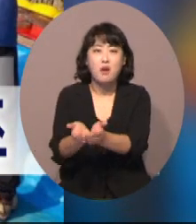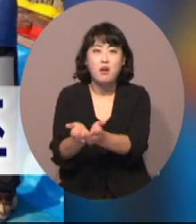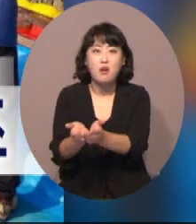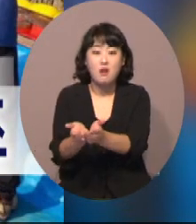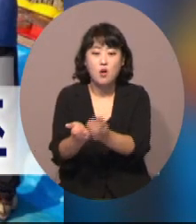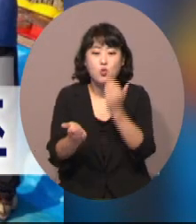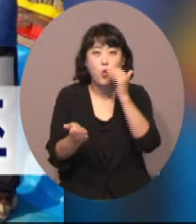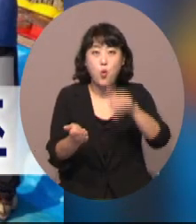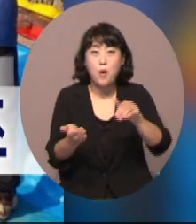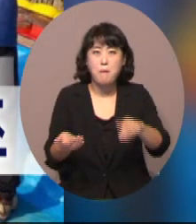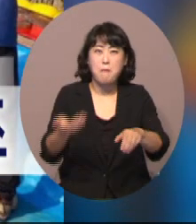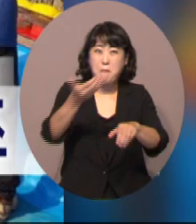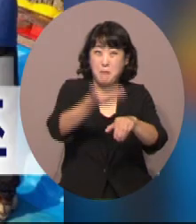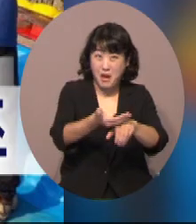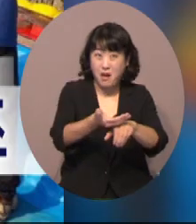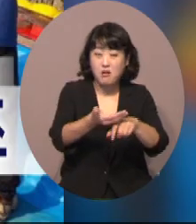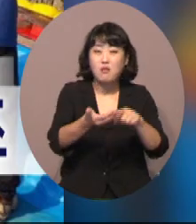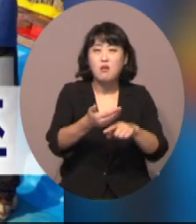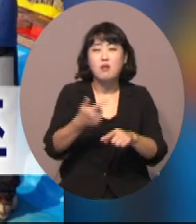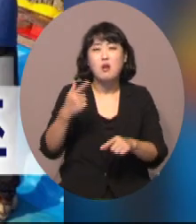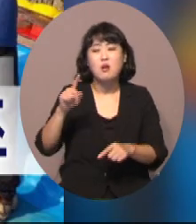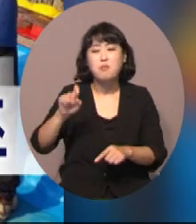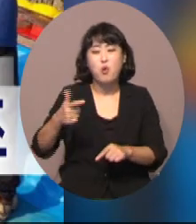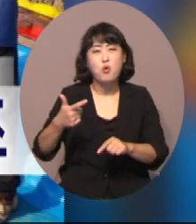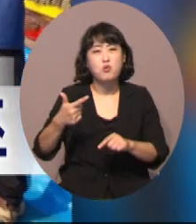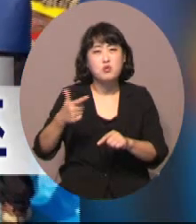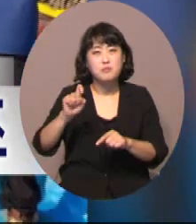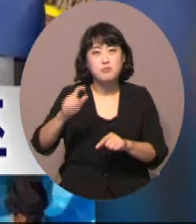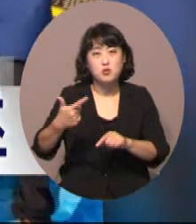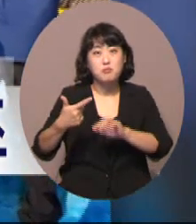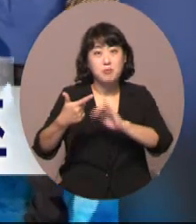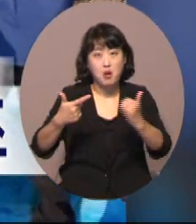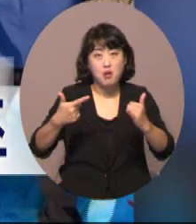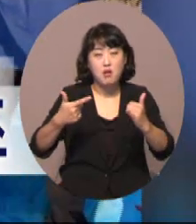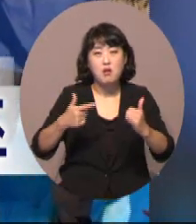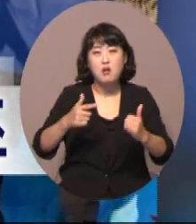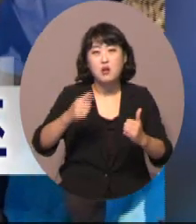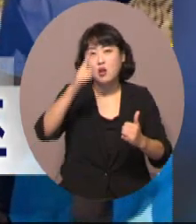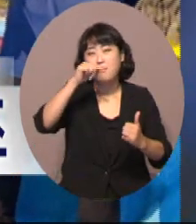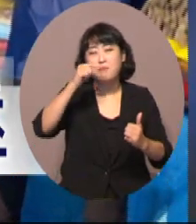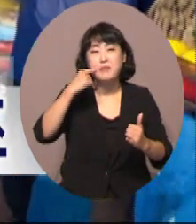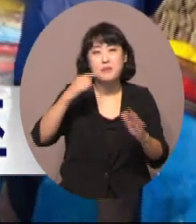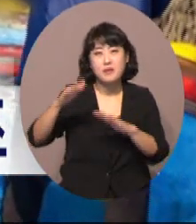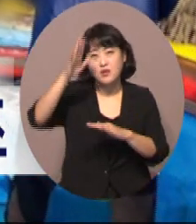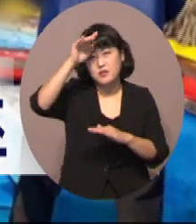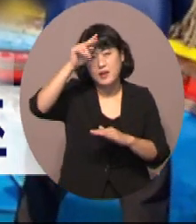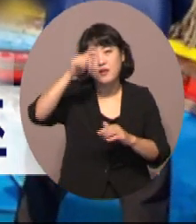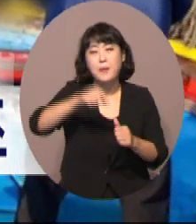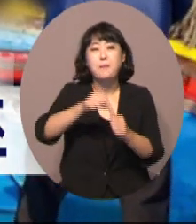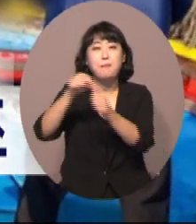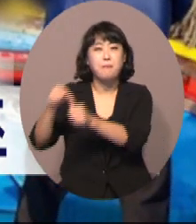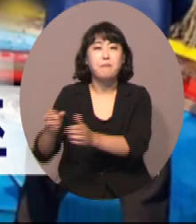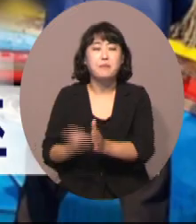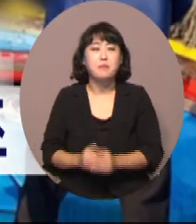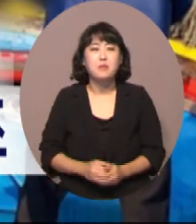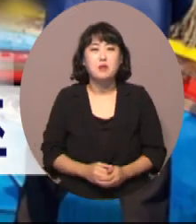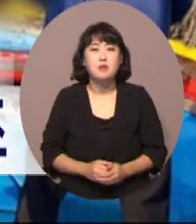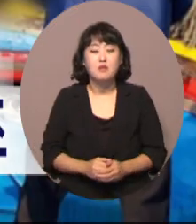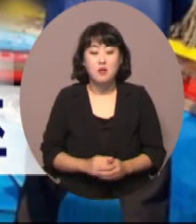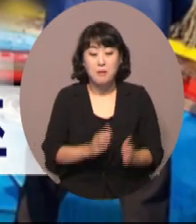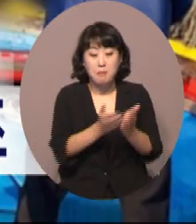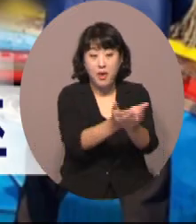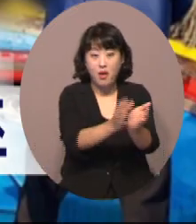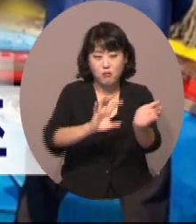타고 있던 낚시객 등 16명이 보령 해경에 의해 구조됐습니다 해경은 어선의 스크류에 줄이